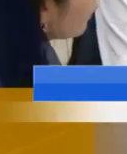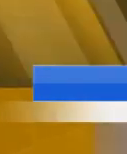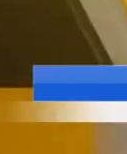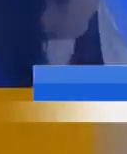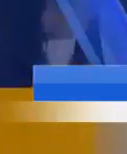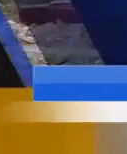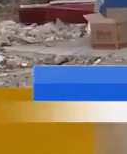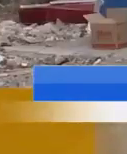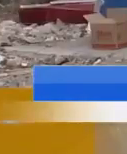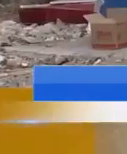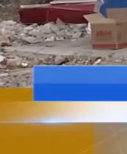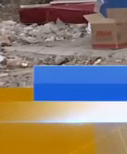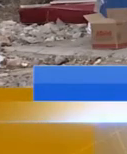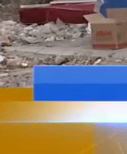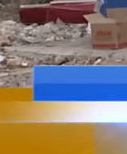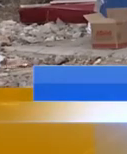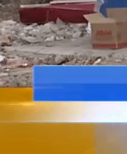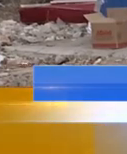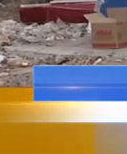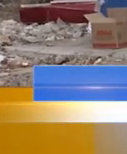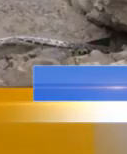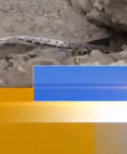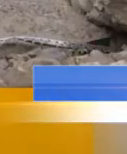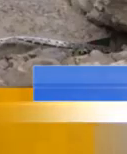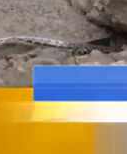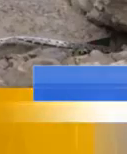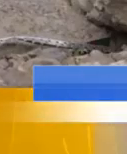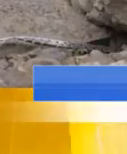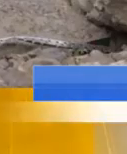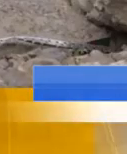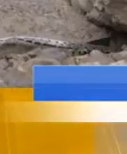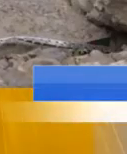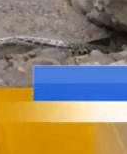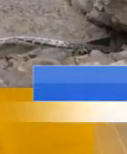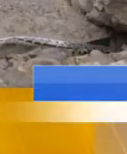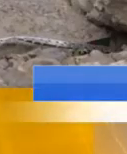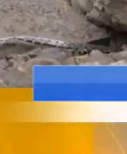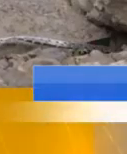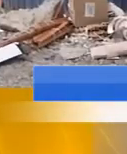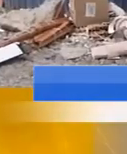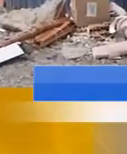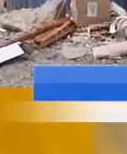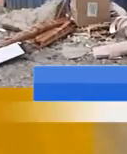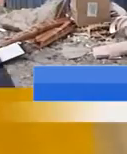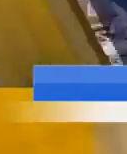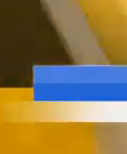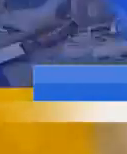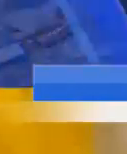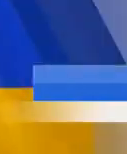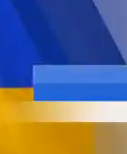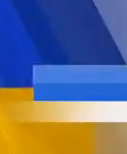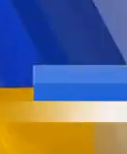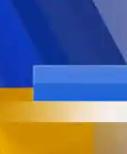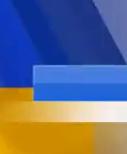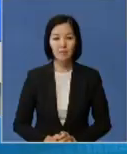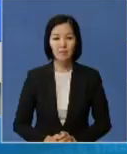ашылды. Баяғы жартас бір жартас, Талдықорғанда 200 миллион теңгеге орнатылған қоқыс жәшіктері бос тұр.